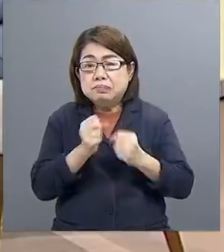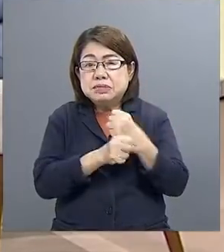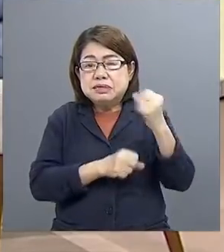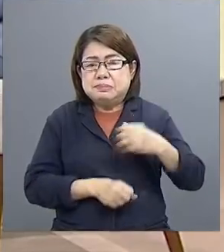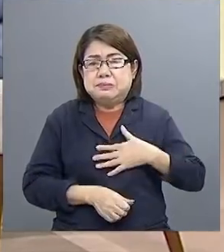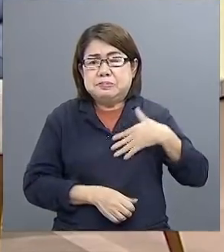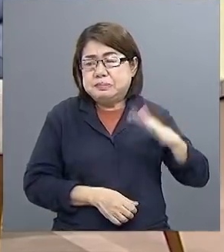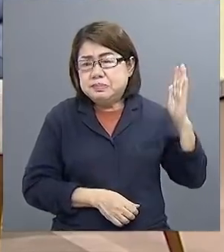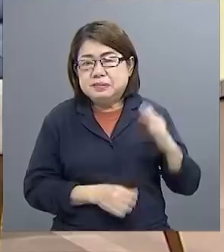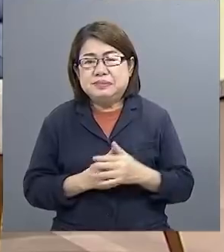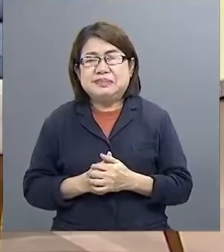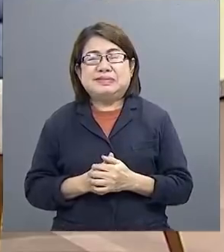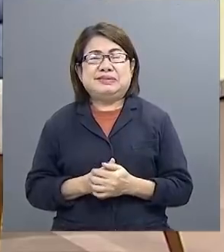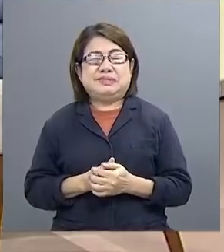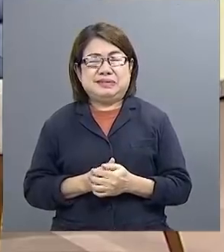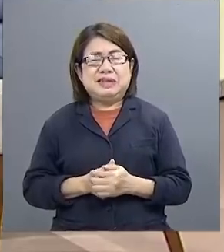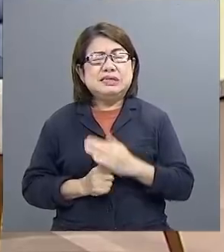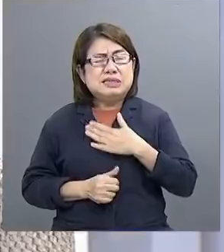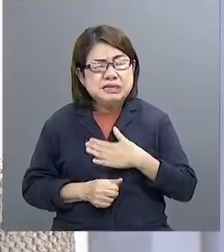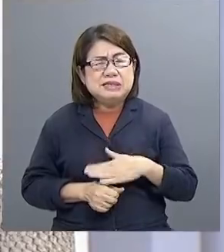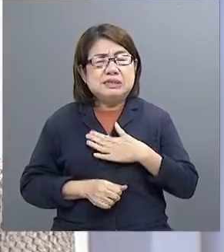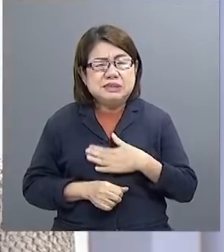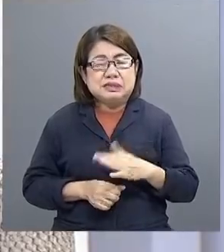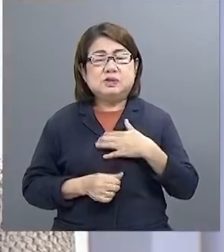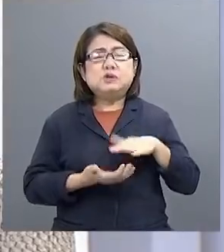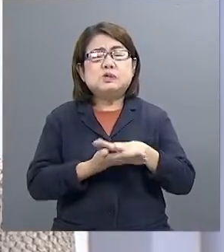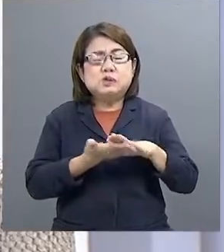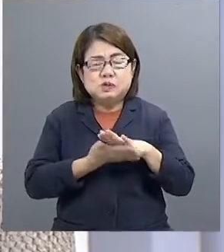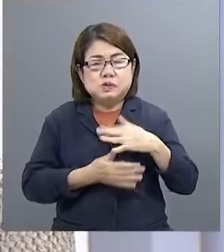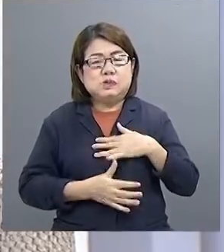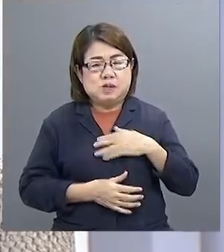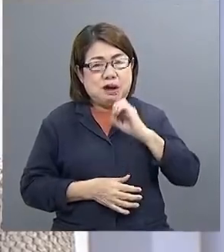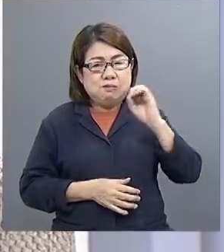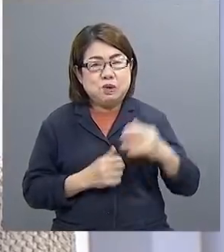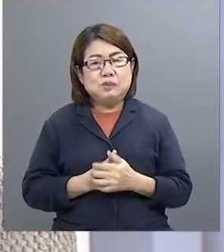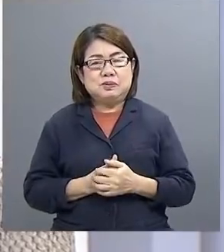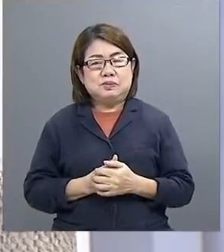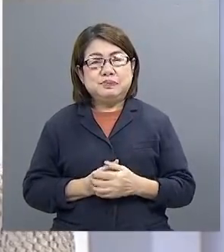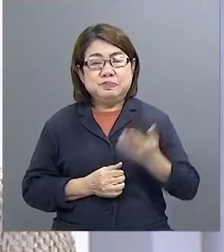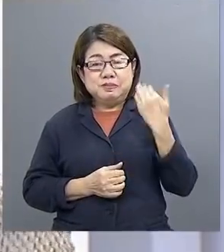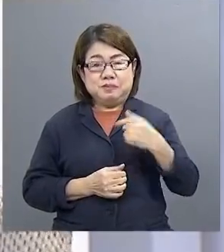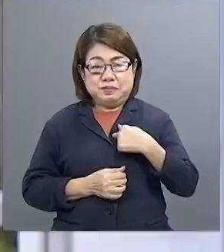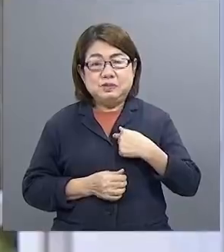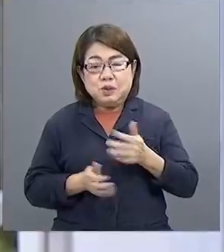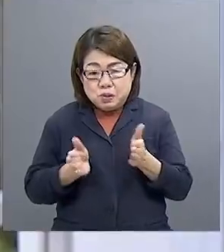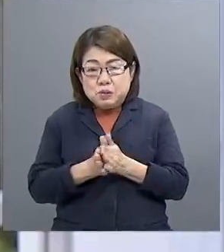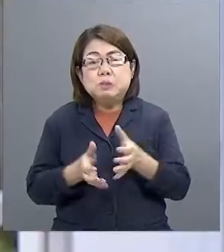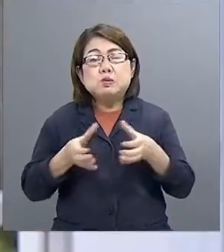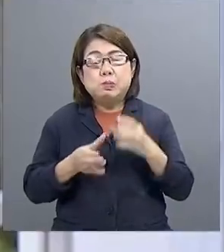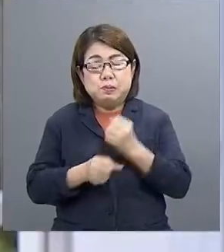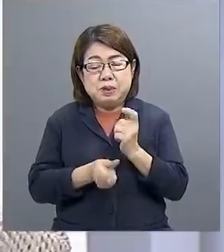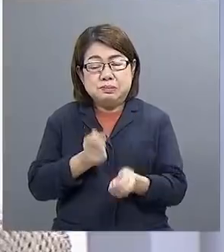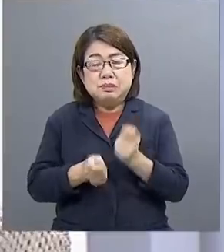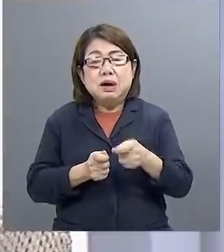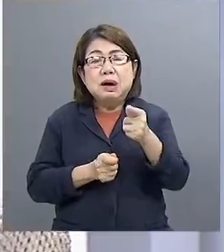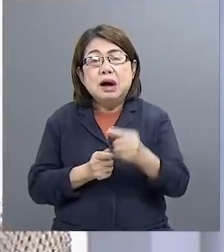ๆนานแล้วเย็นๆขออนุญาตพูดในมุมของคนที่เคยอ่าอยู่ในวงดนตรีไทยมาเกาะนะคุณเล่นซอย